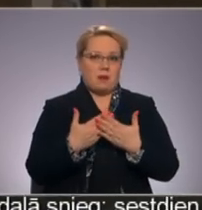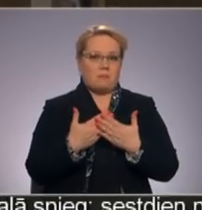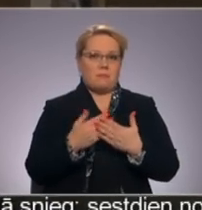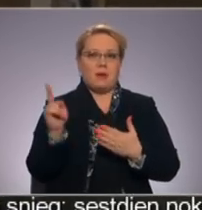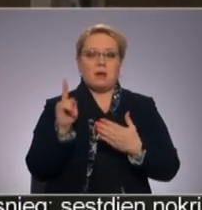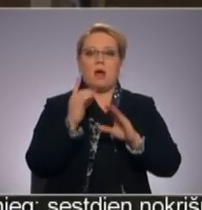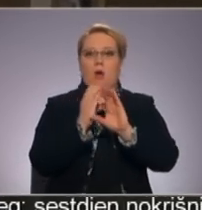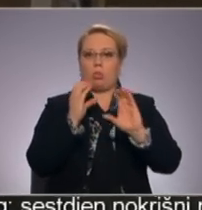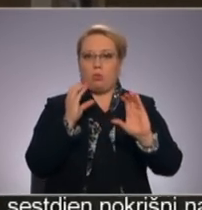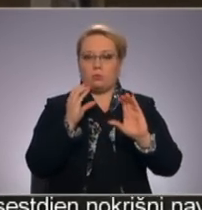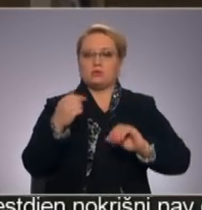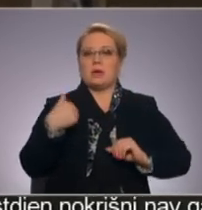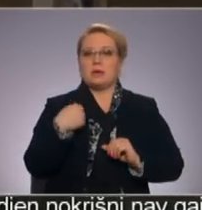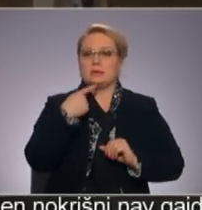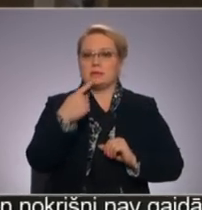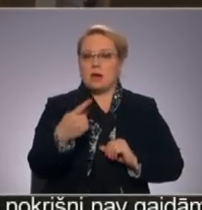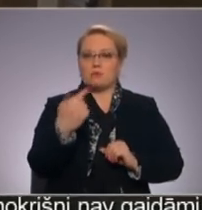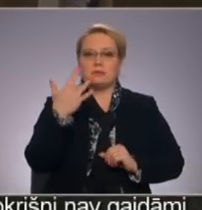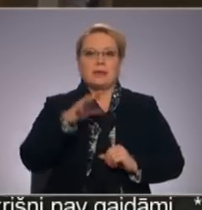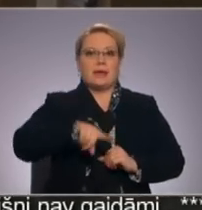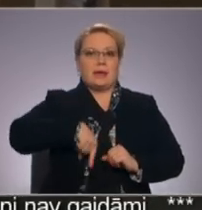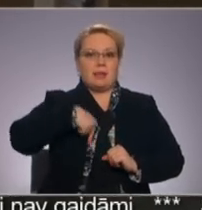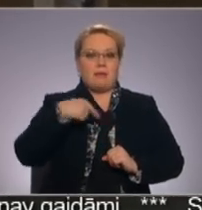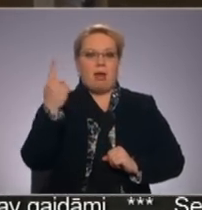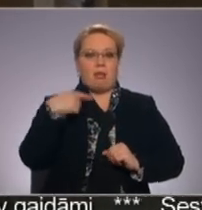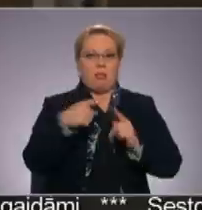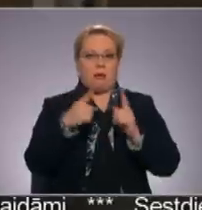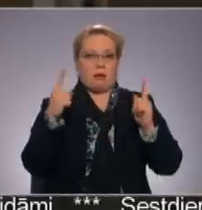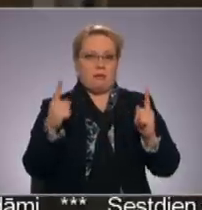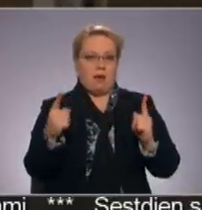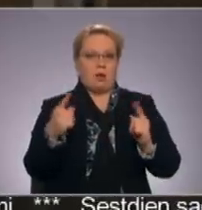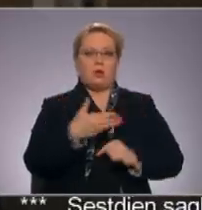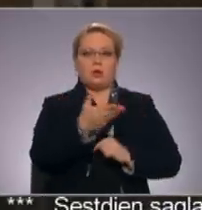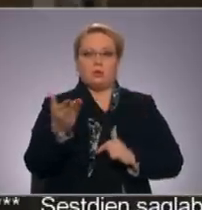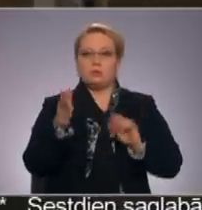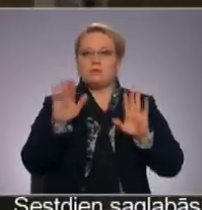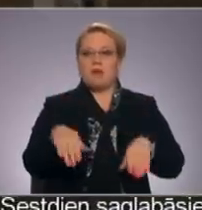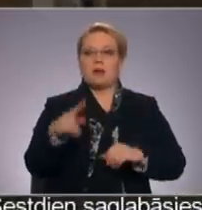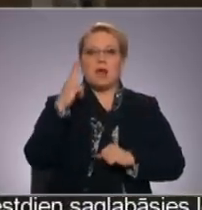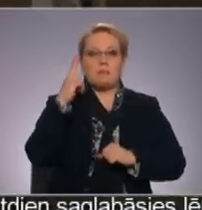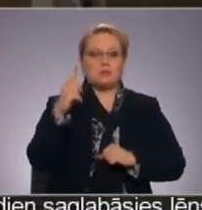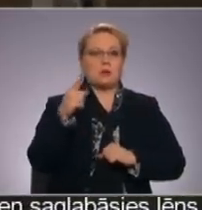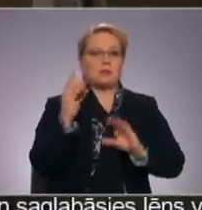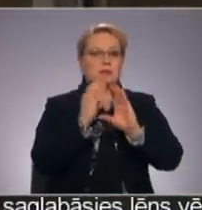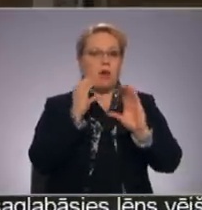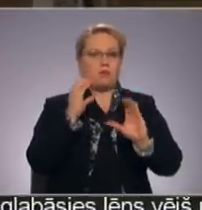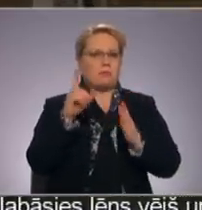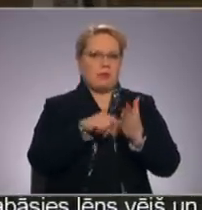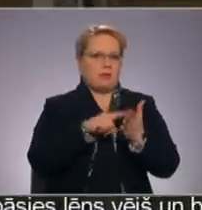ir autobus. Es saku, cik ilgā laikā jūs varat apsolīt, ka tas autobus